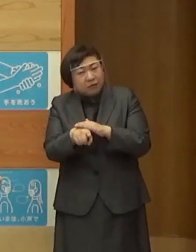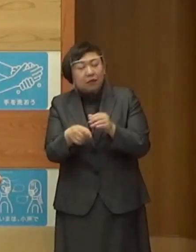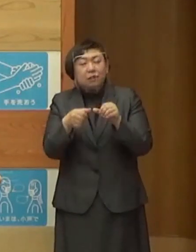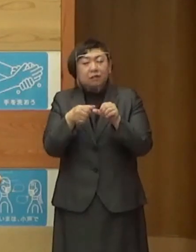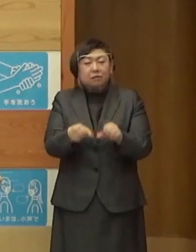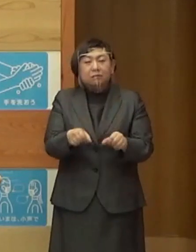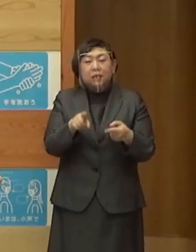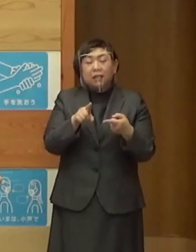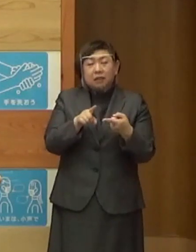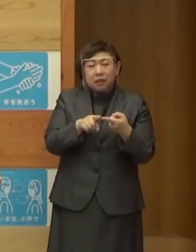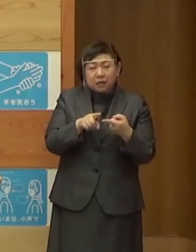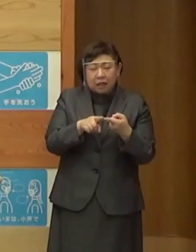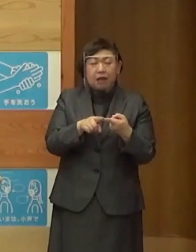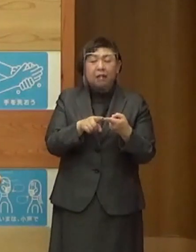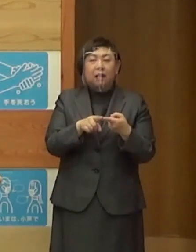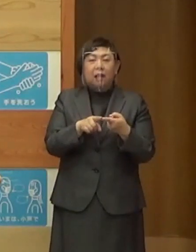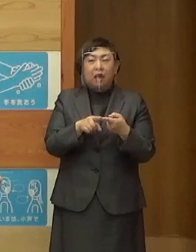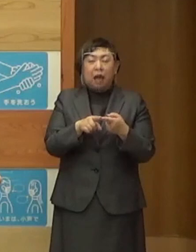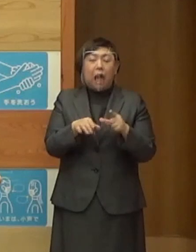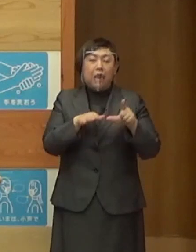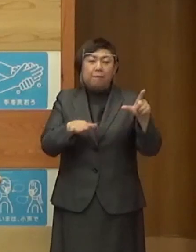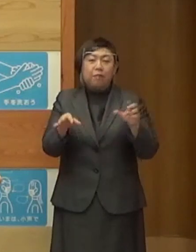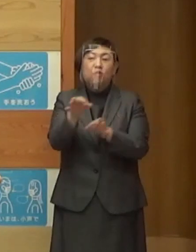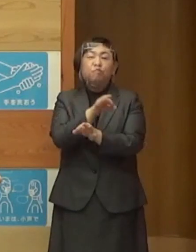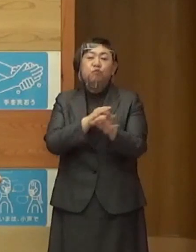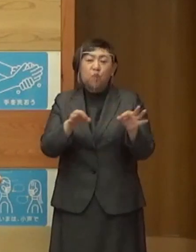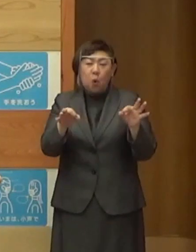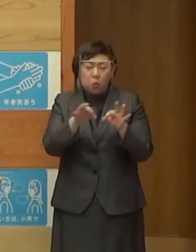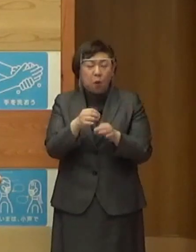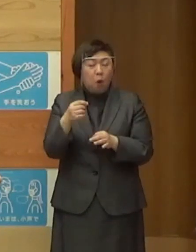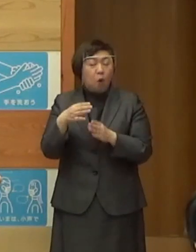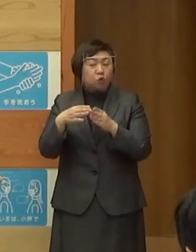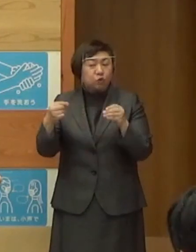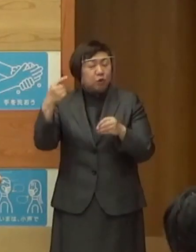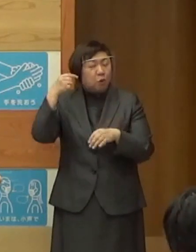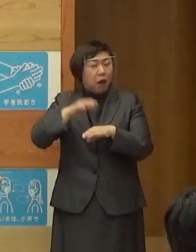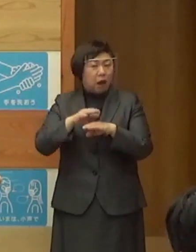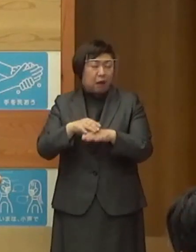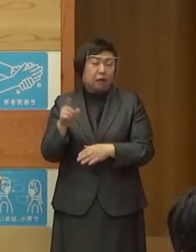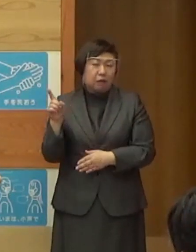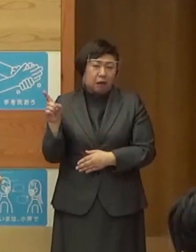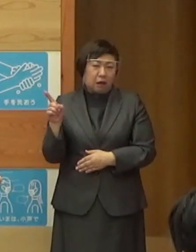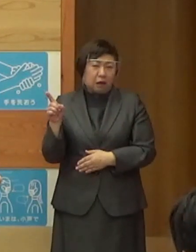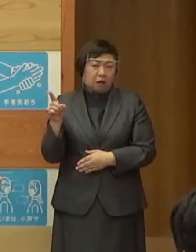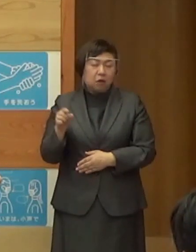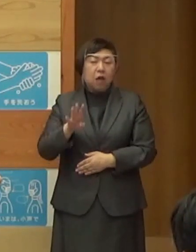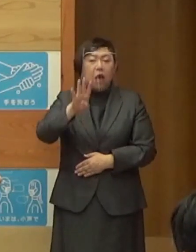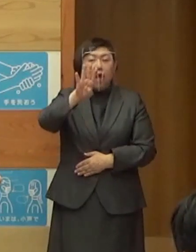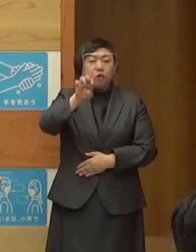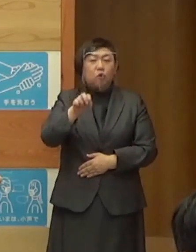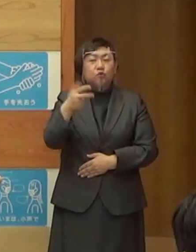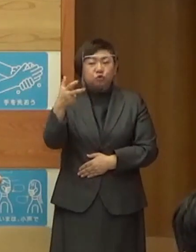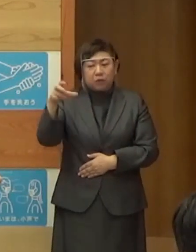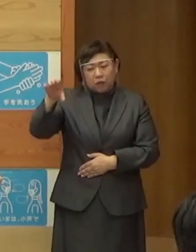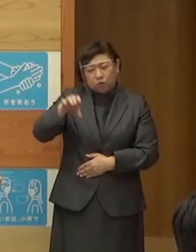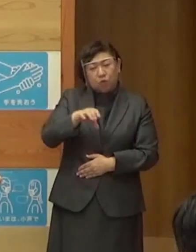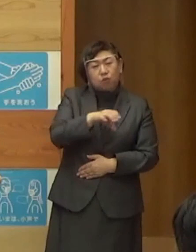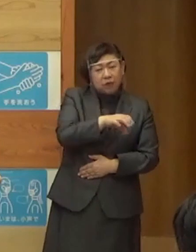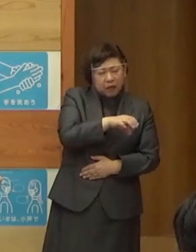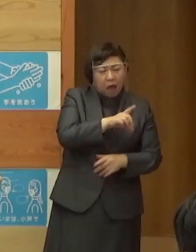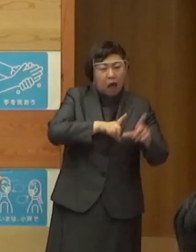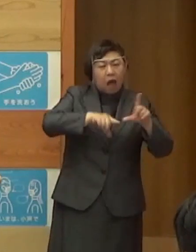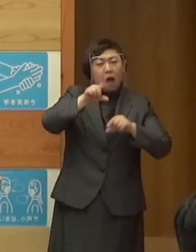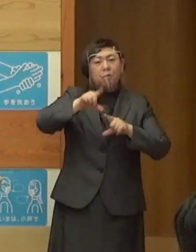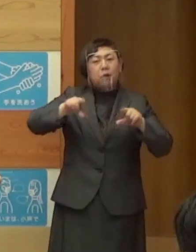レベル運用の、国としての考え方、これ47都道府県全然バラバラバラバラって